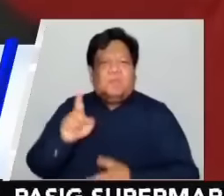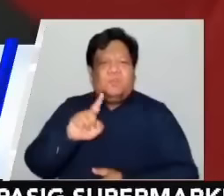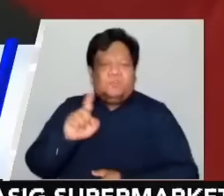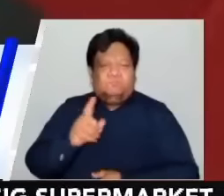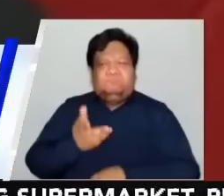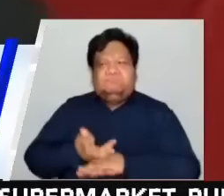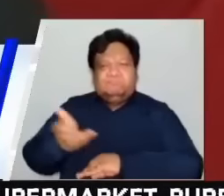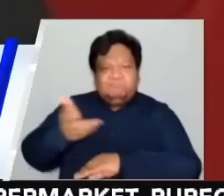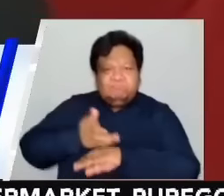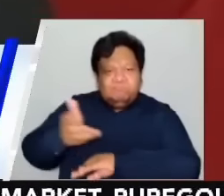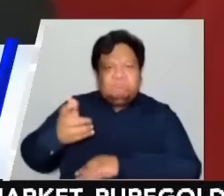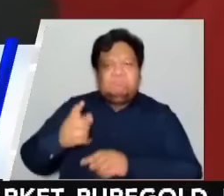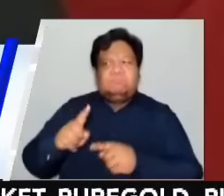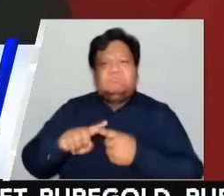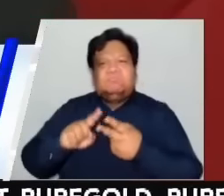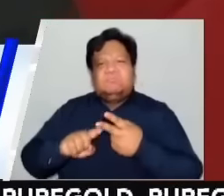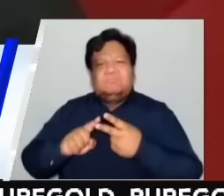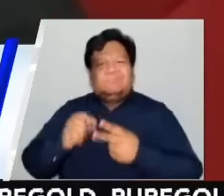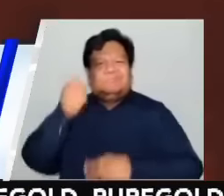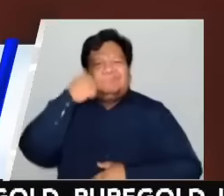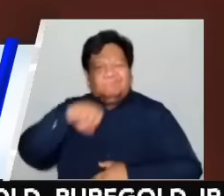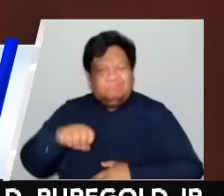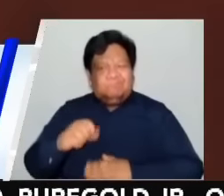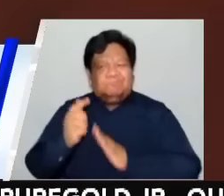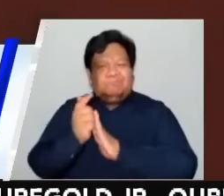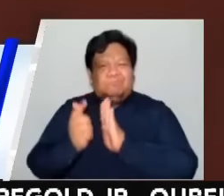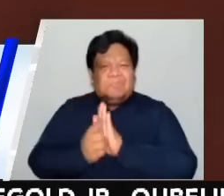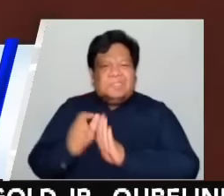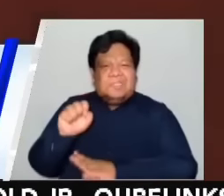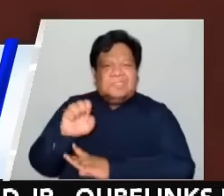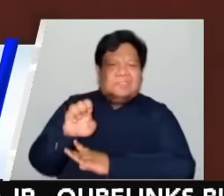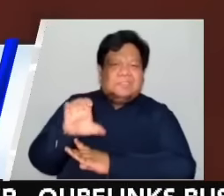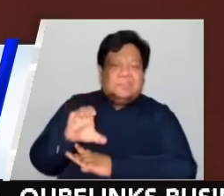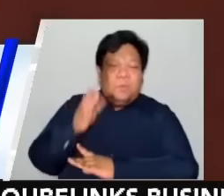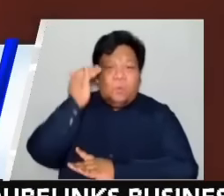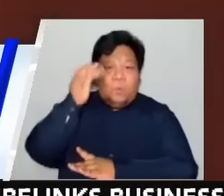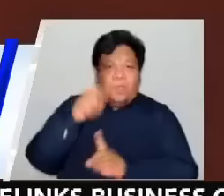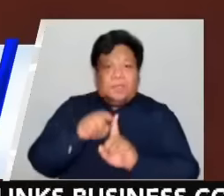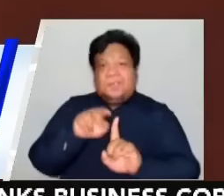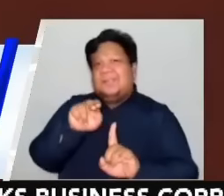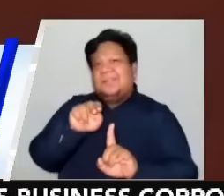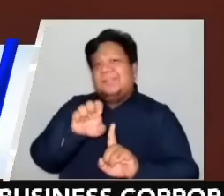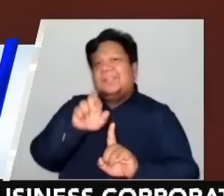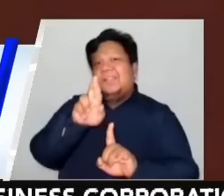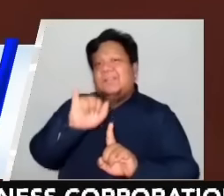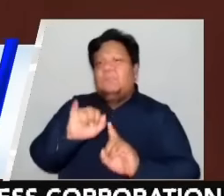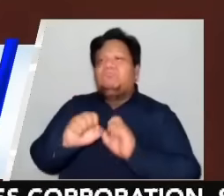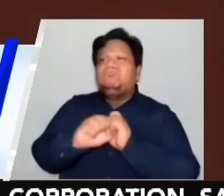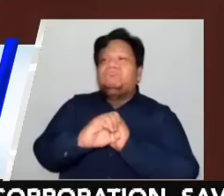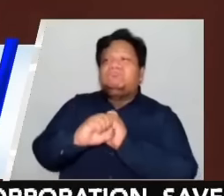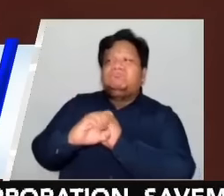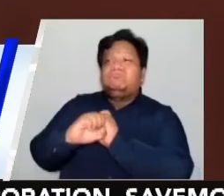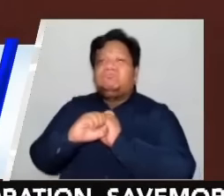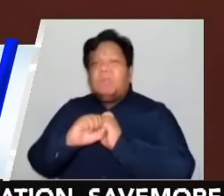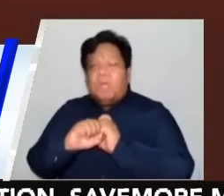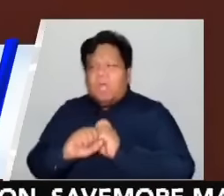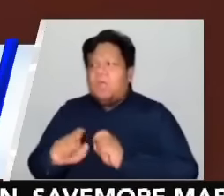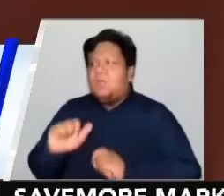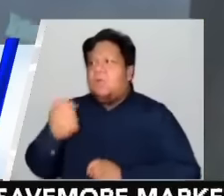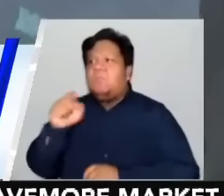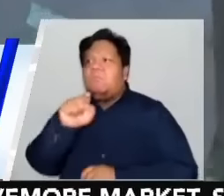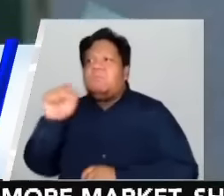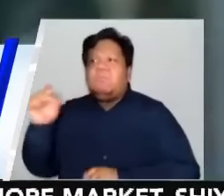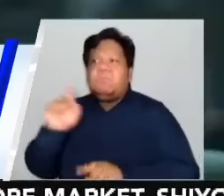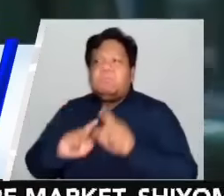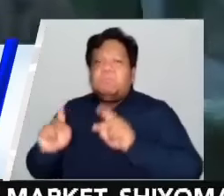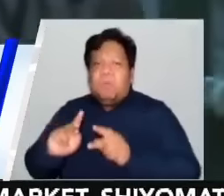complainants. Naengganyo kasing mag-invest ng halos 90 million pesos sa Dermacare ang mga complainant dahil sa mga endorser tulad ni Neri. Sa